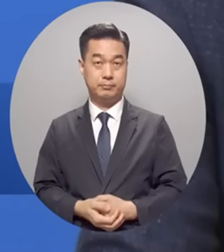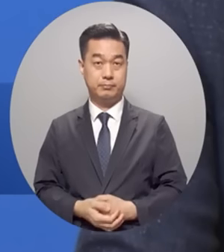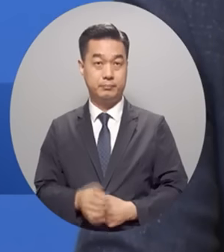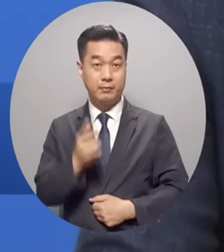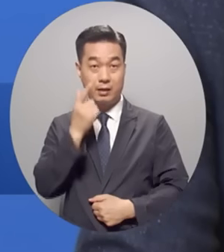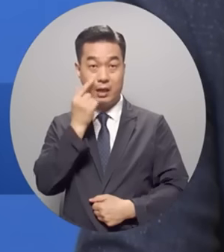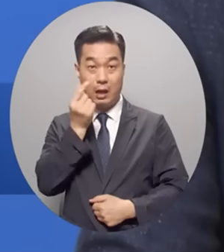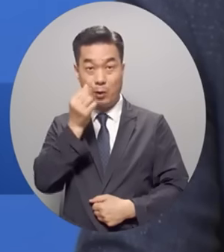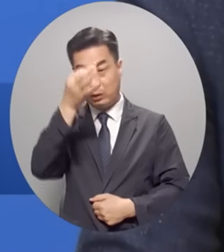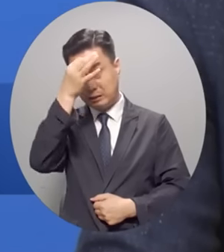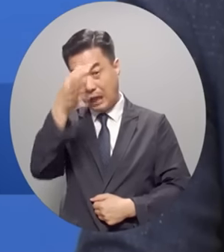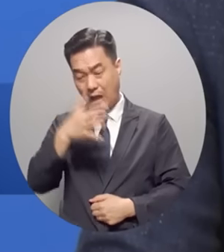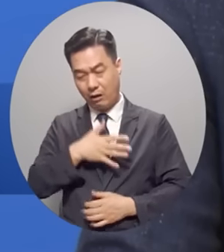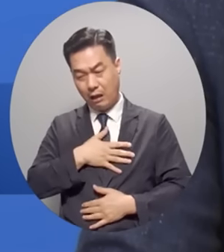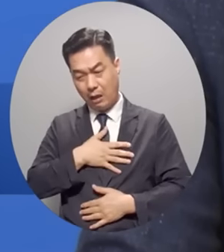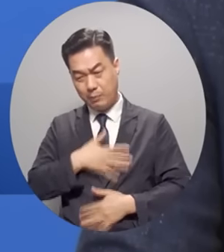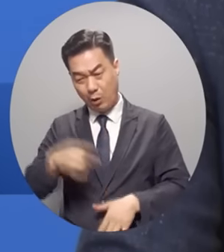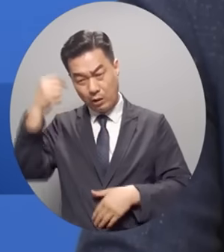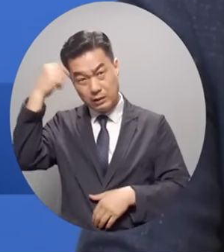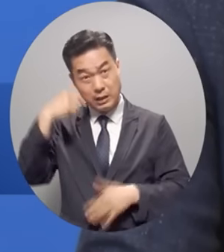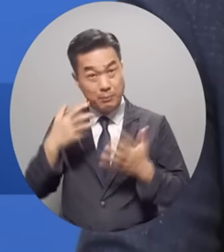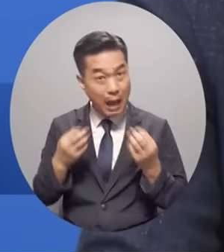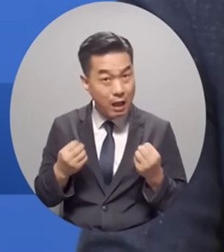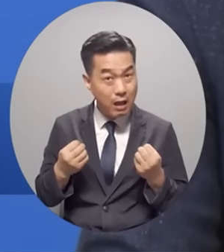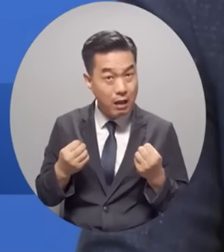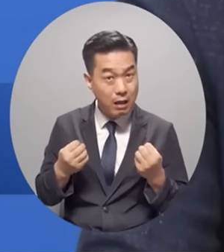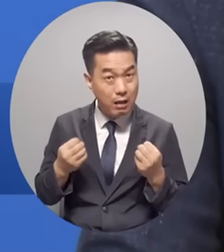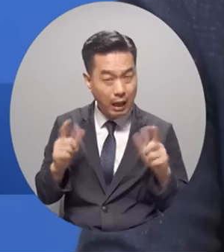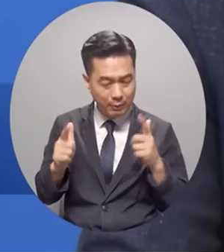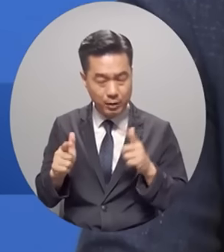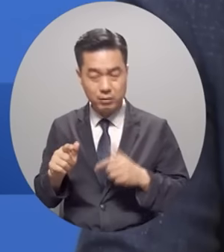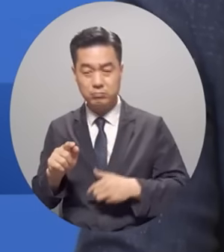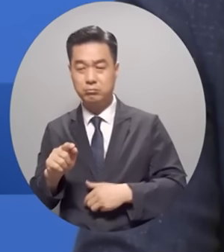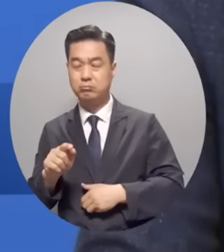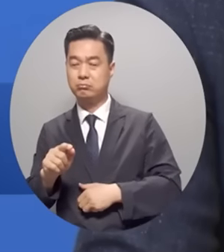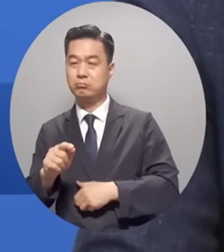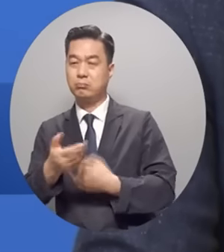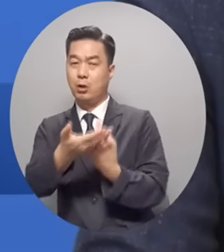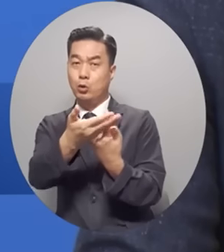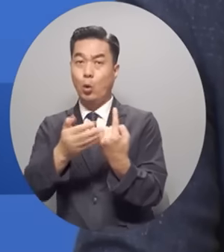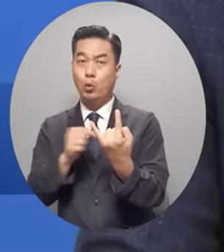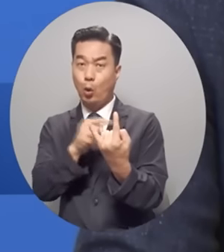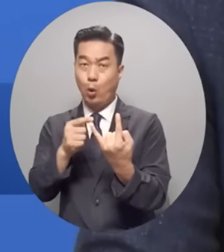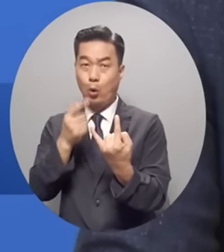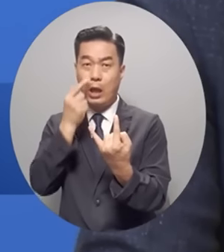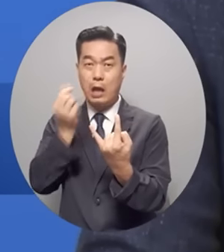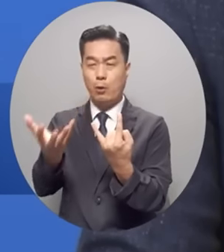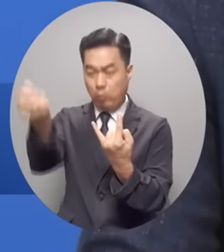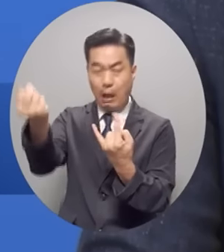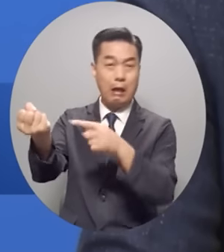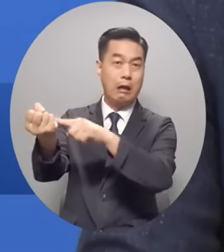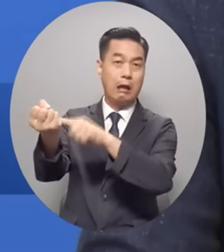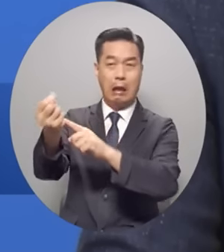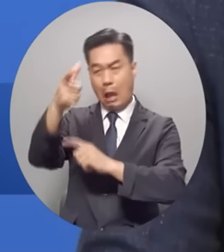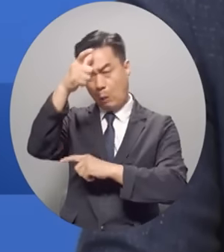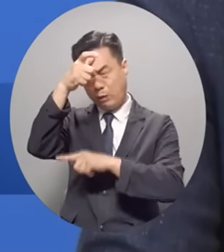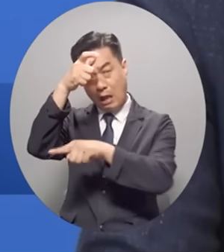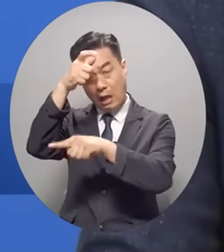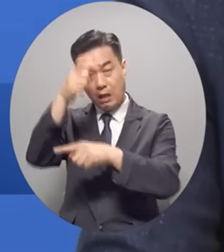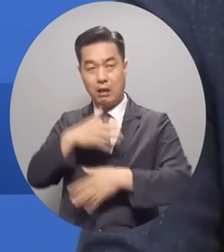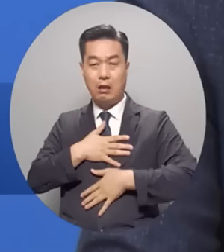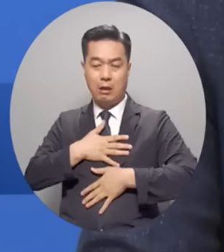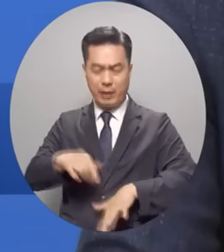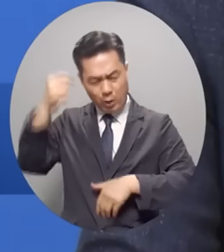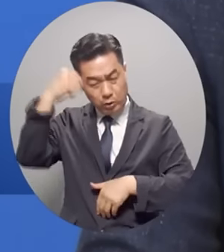사과의 피로감을 느낀이가 많습니까 아니면 독도는 일본 땅이라는 억지에 피로감을